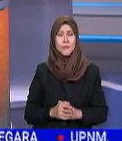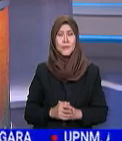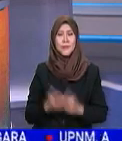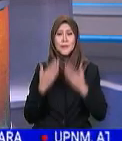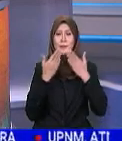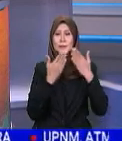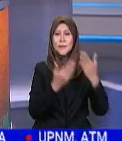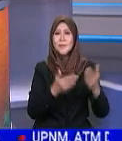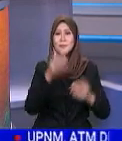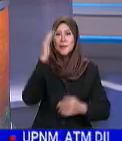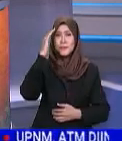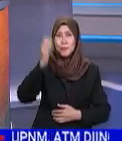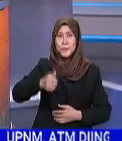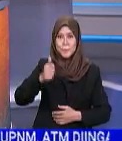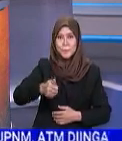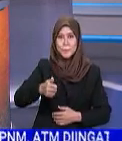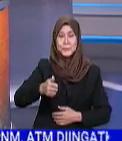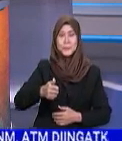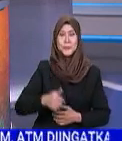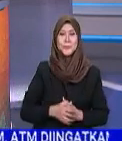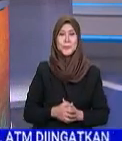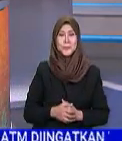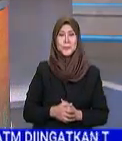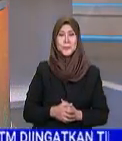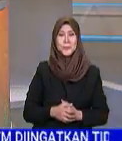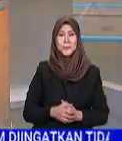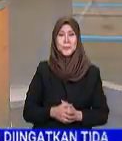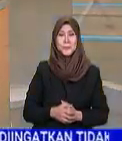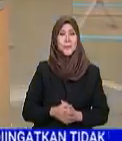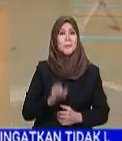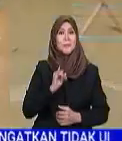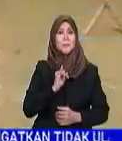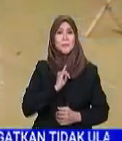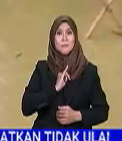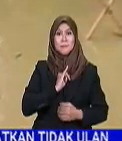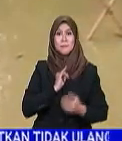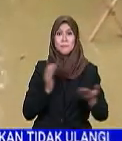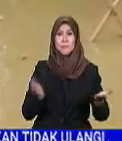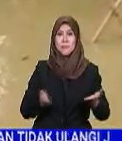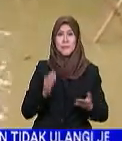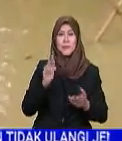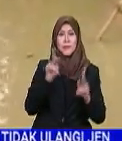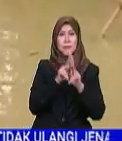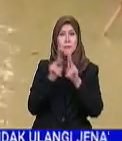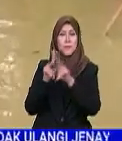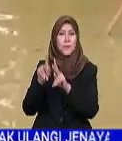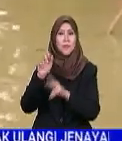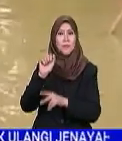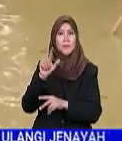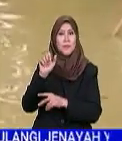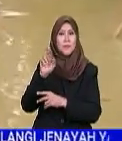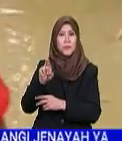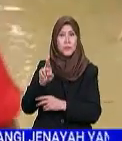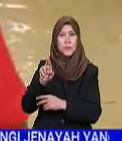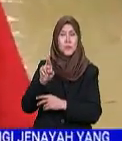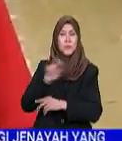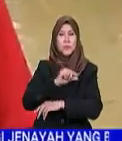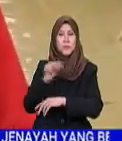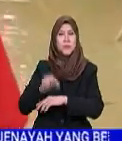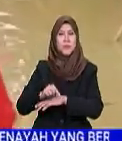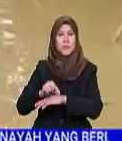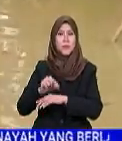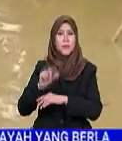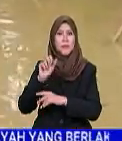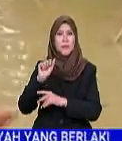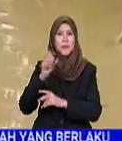Terima kasih. Assalamualaikum dan salam sejahtera. Baiklah, saudara, ketika ini saya berada di kampung Alur Gunung Alustar, di mana kampung